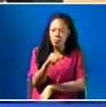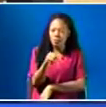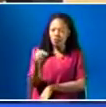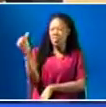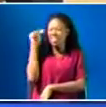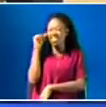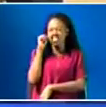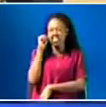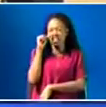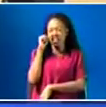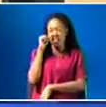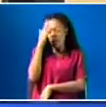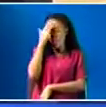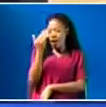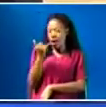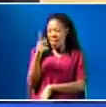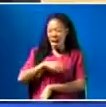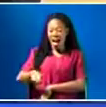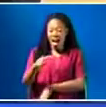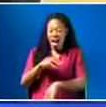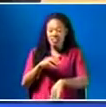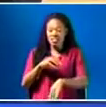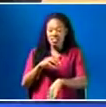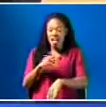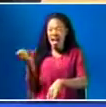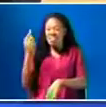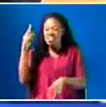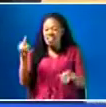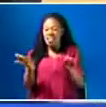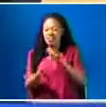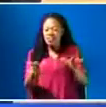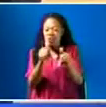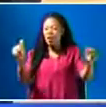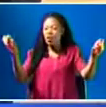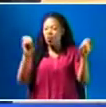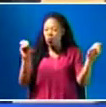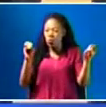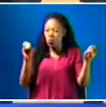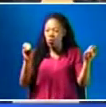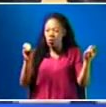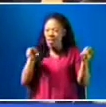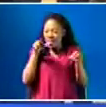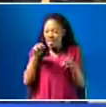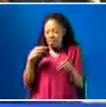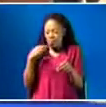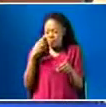ukora, kwa sababu atuelezewi mambo kamili. Hii ndio valuation,